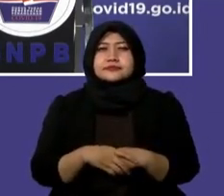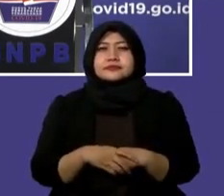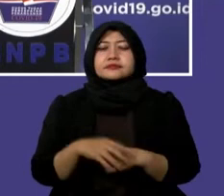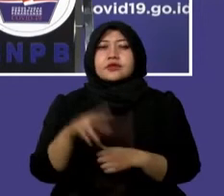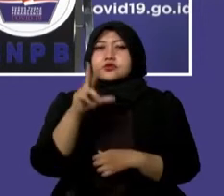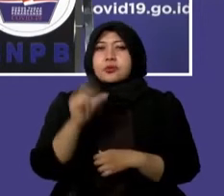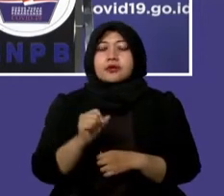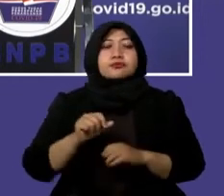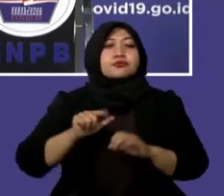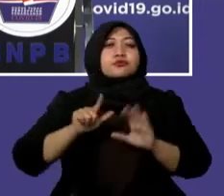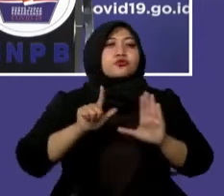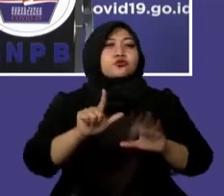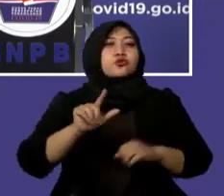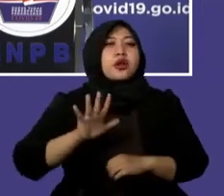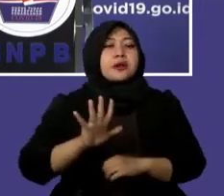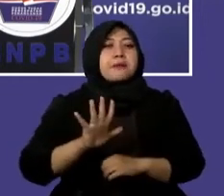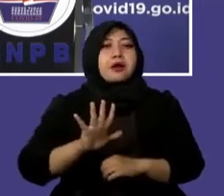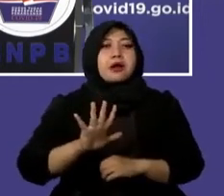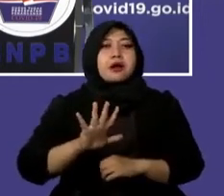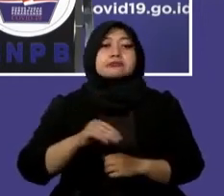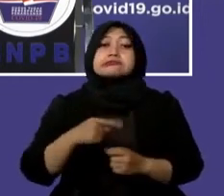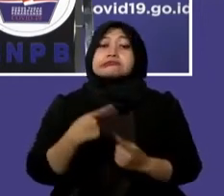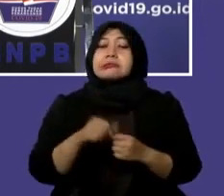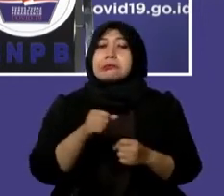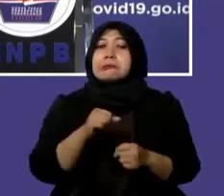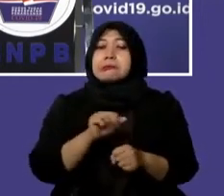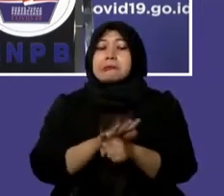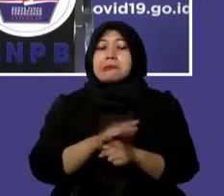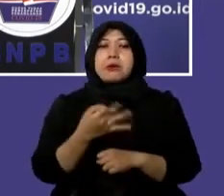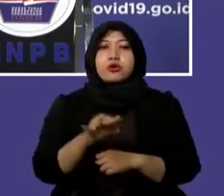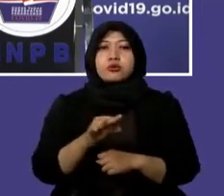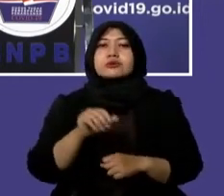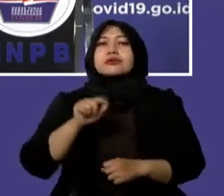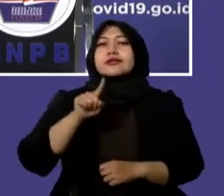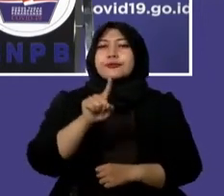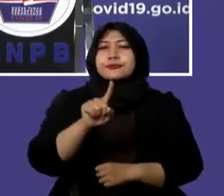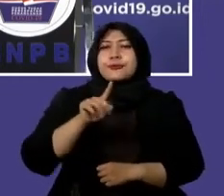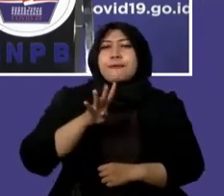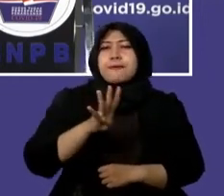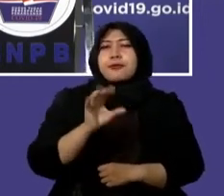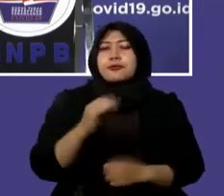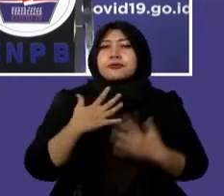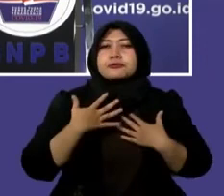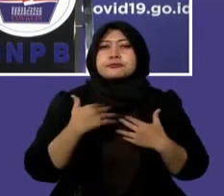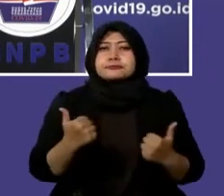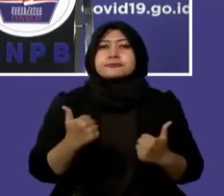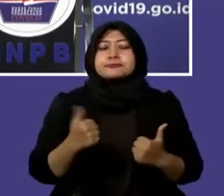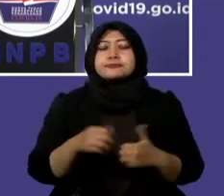Jawa Barat 75 kasus baru dan 140 sembuh.